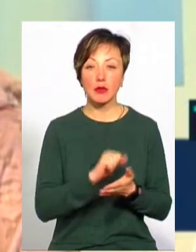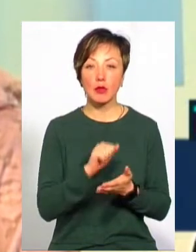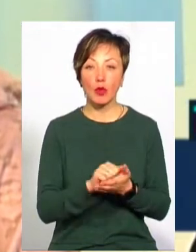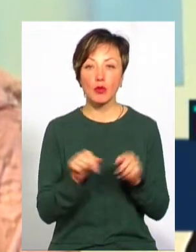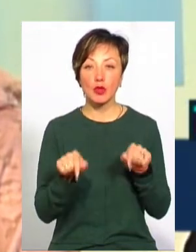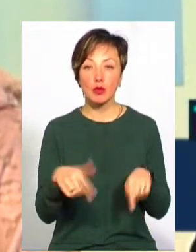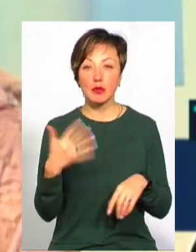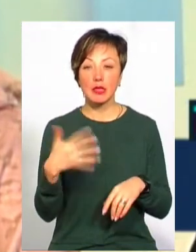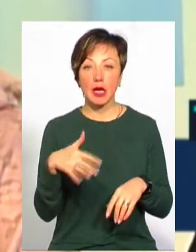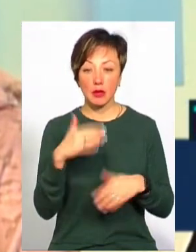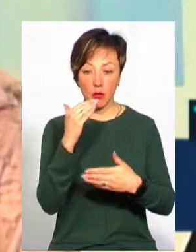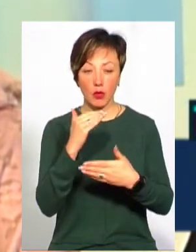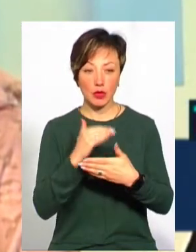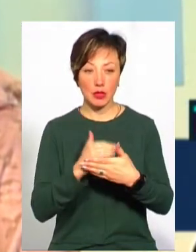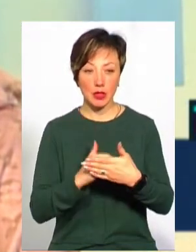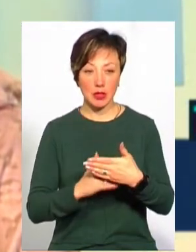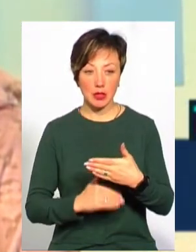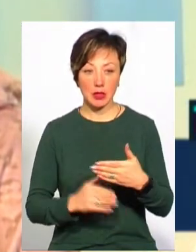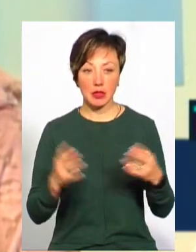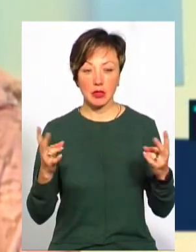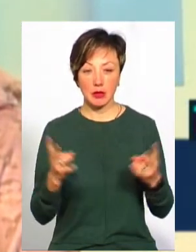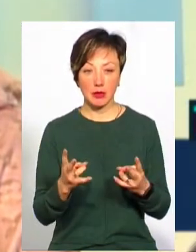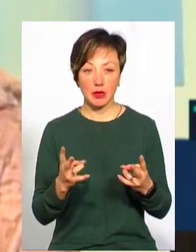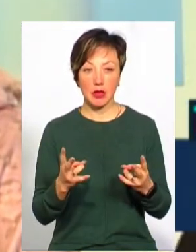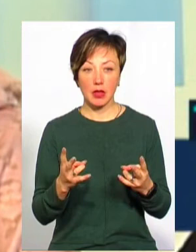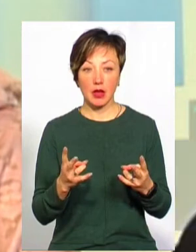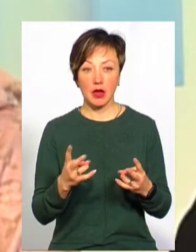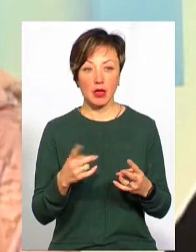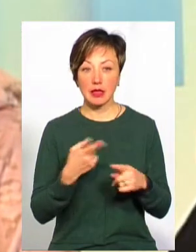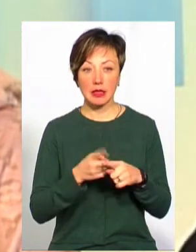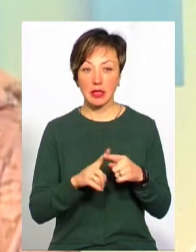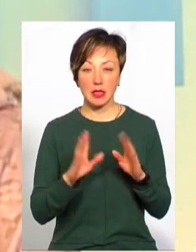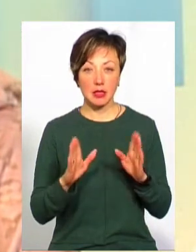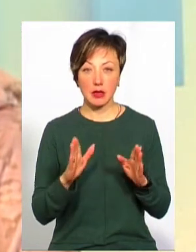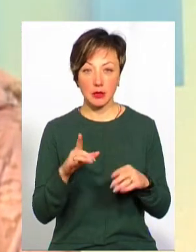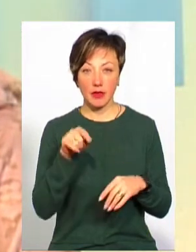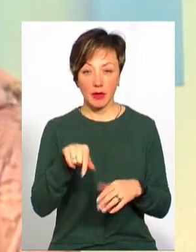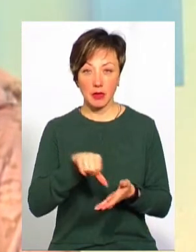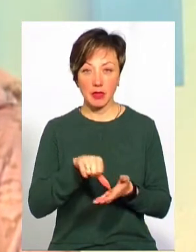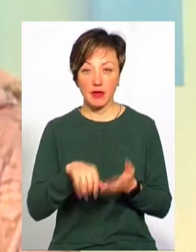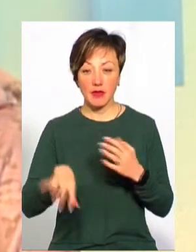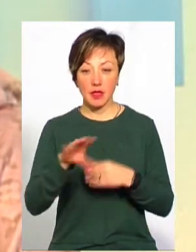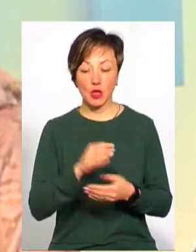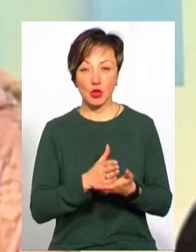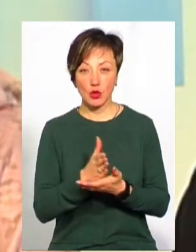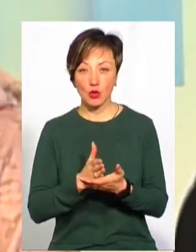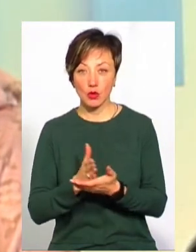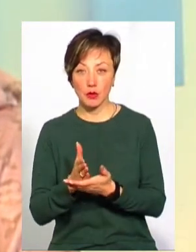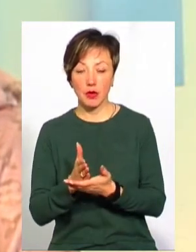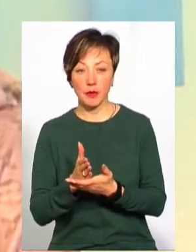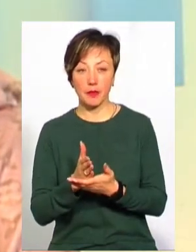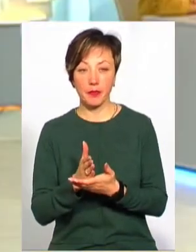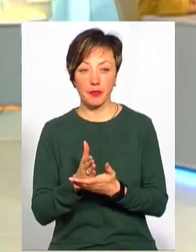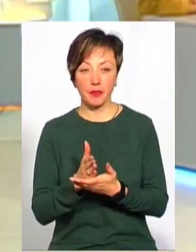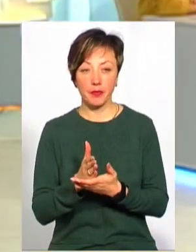тут 50 позицій треба, щоб представити. Тільки кажуть, це буде не тільки він представляти, а всі служби, починає